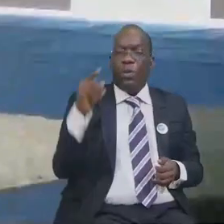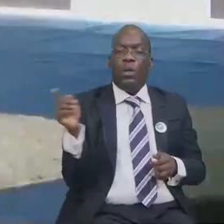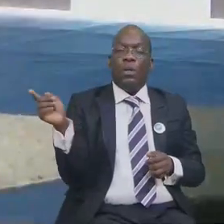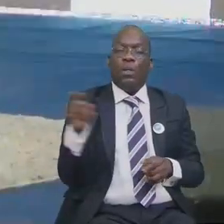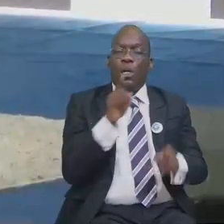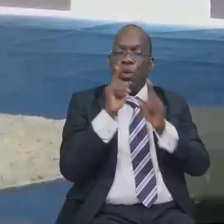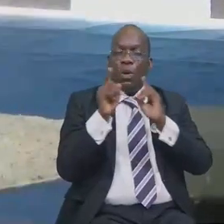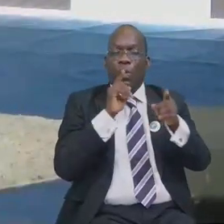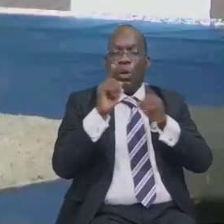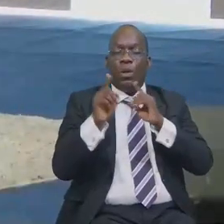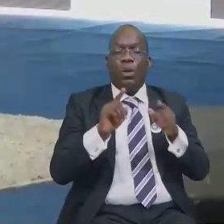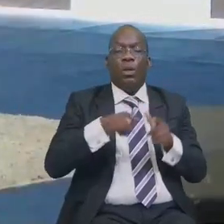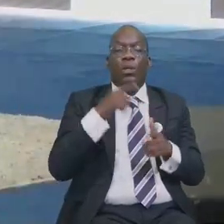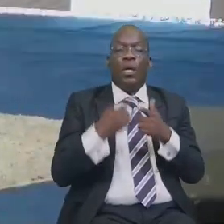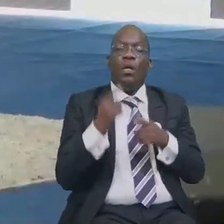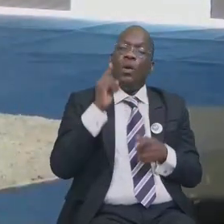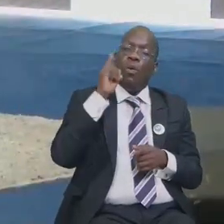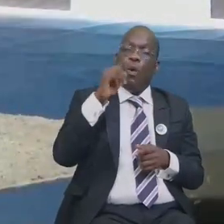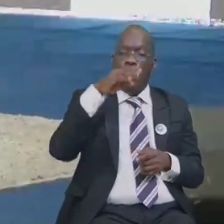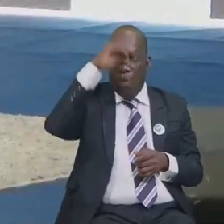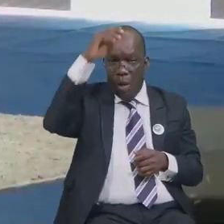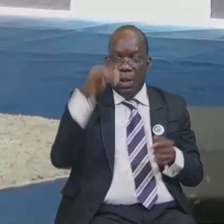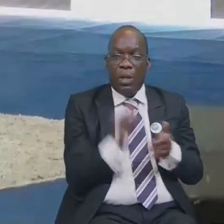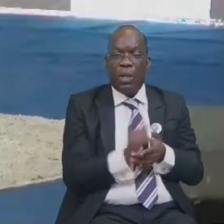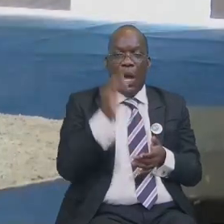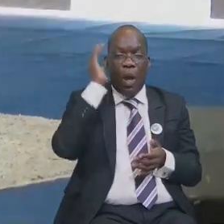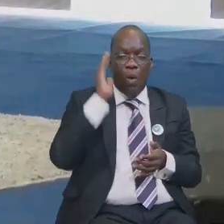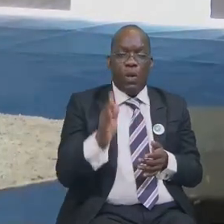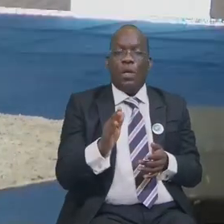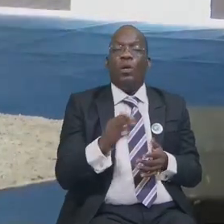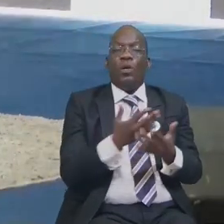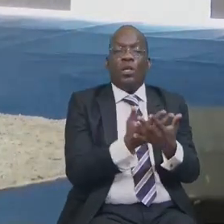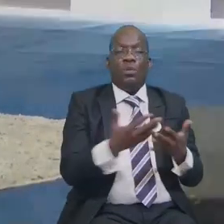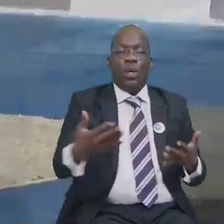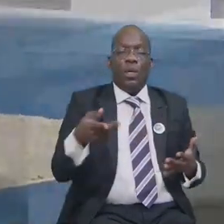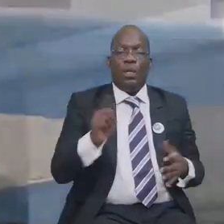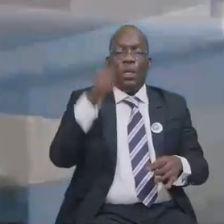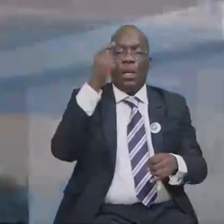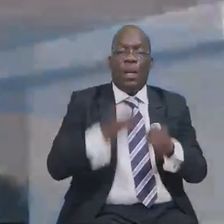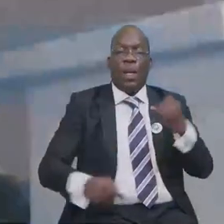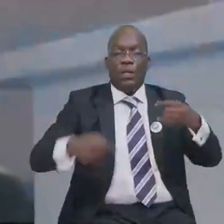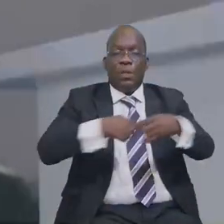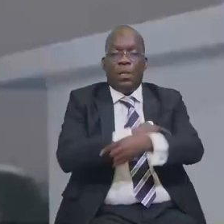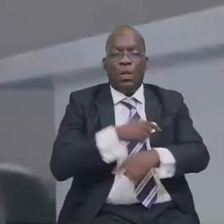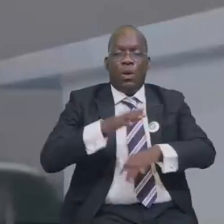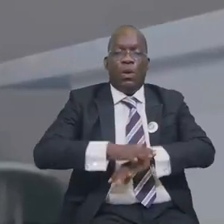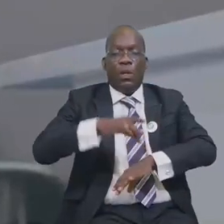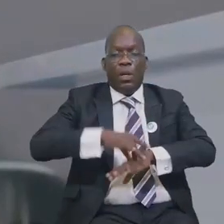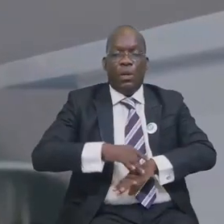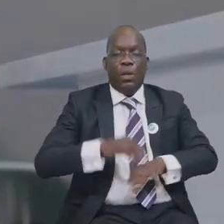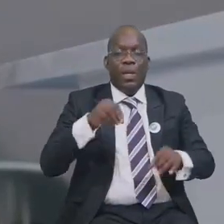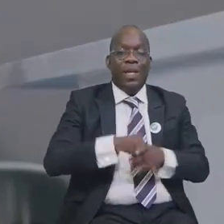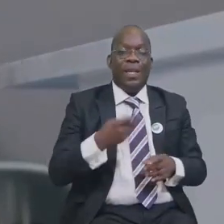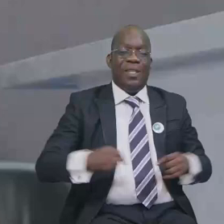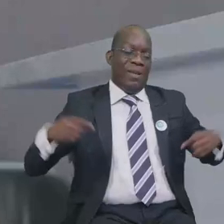Alors, un homme qui voulait passer ses derniers jours sur la terre, dans la